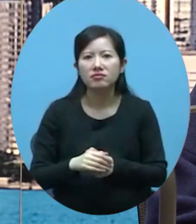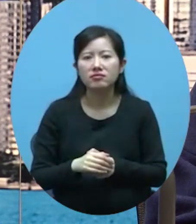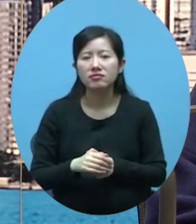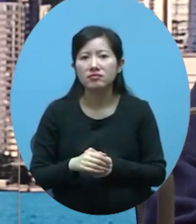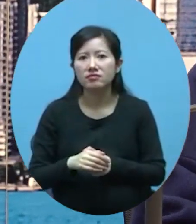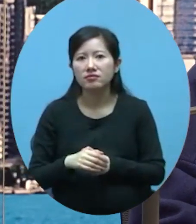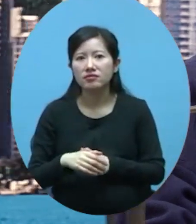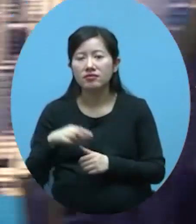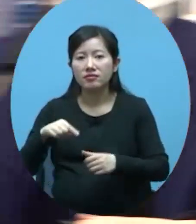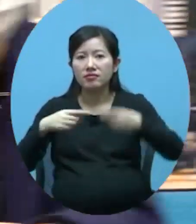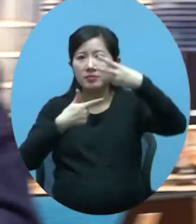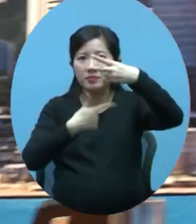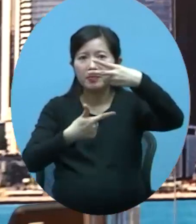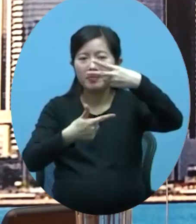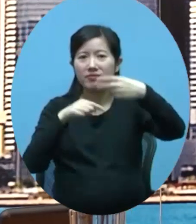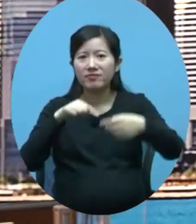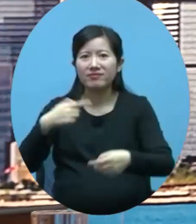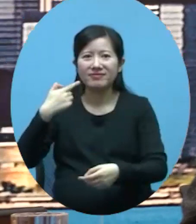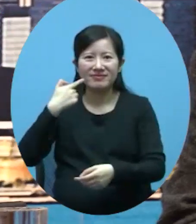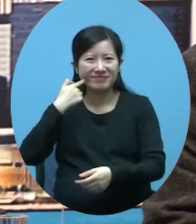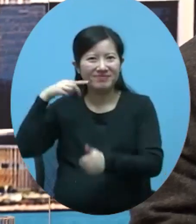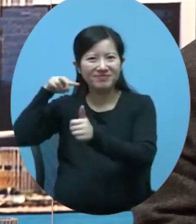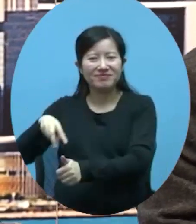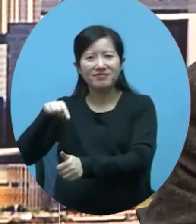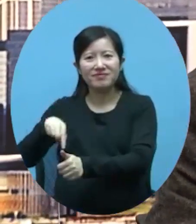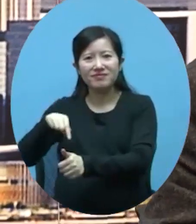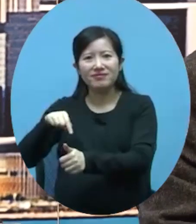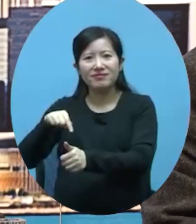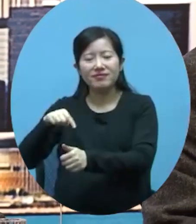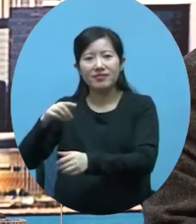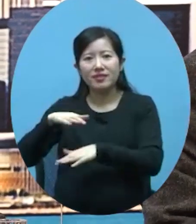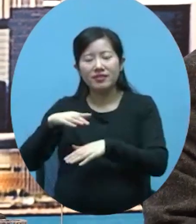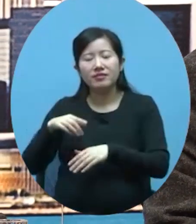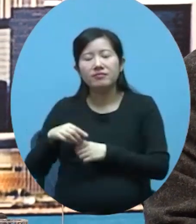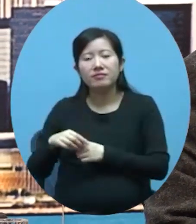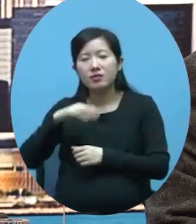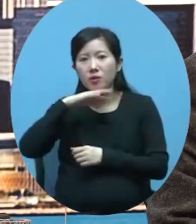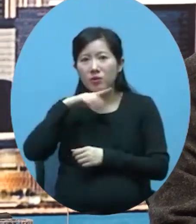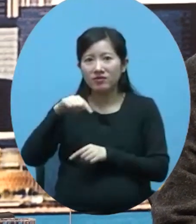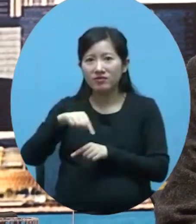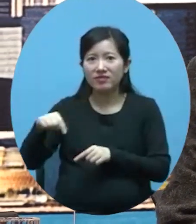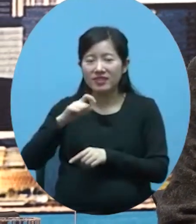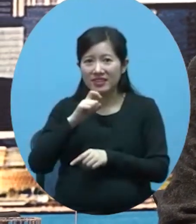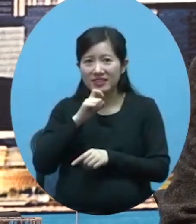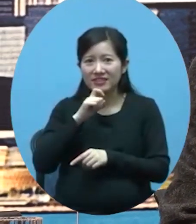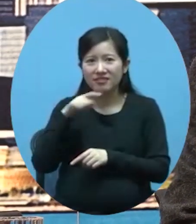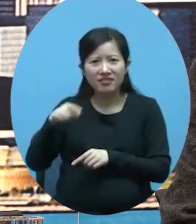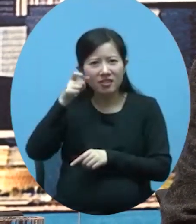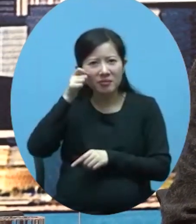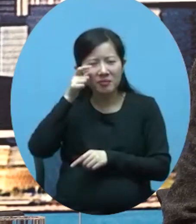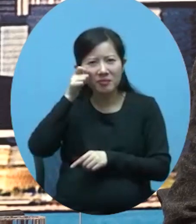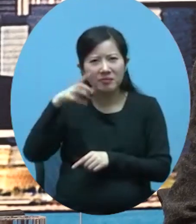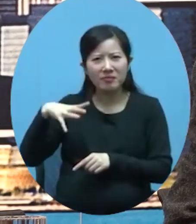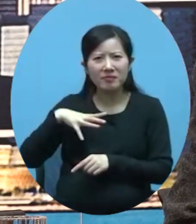所以8號開始實施強制檢疫那個安排當中如果有一些個案他有一些很特別的